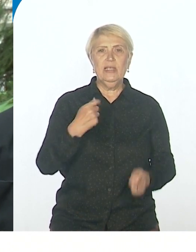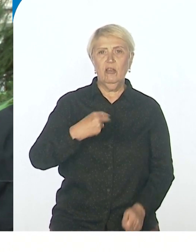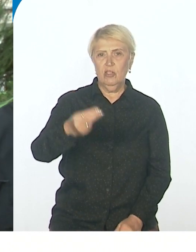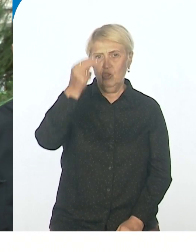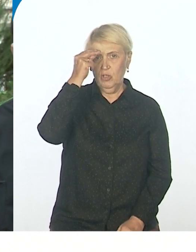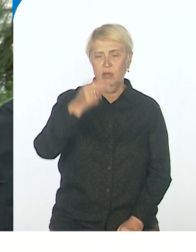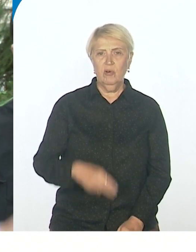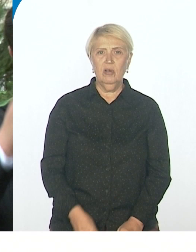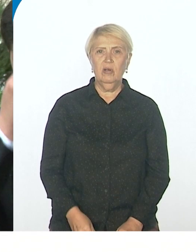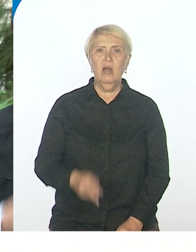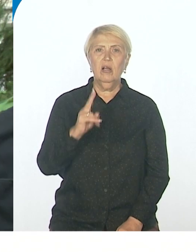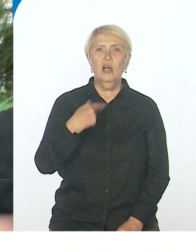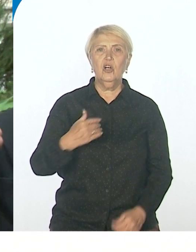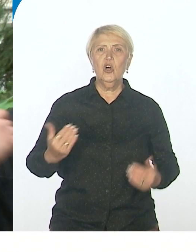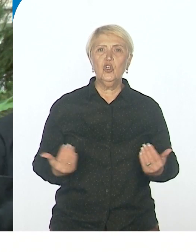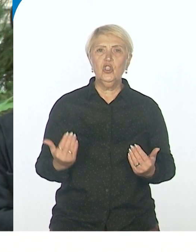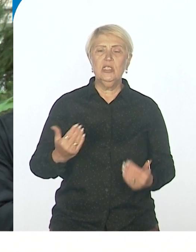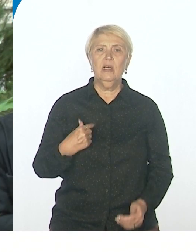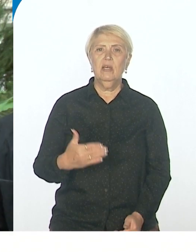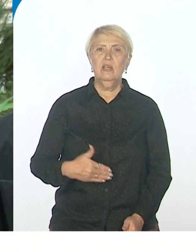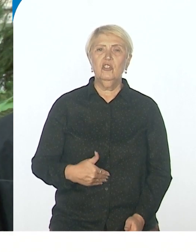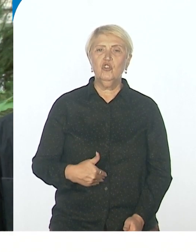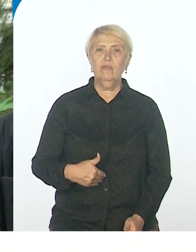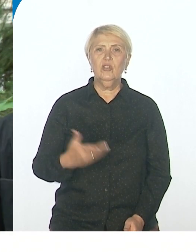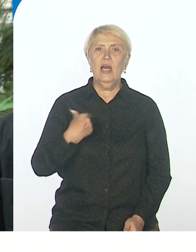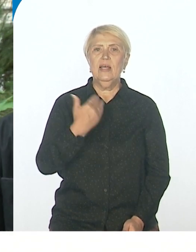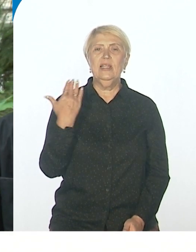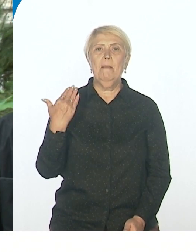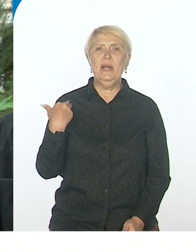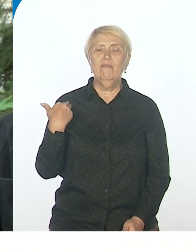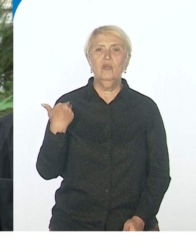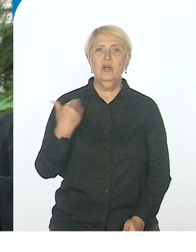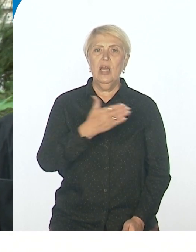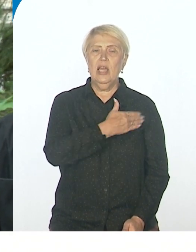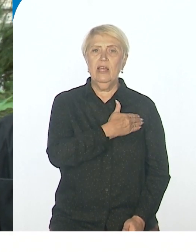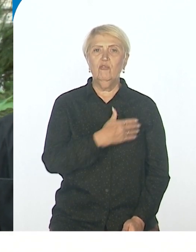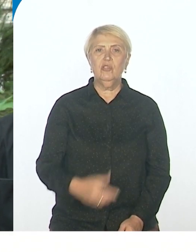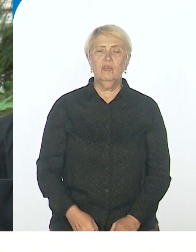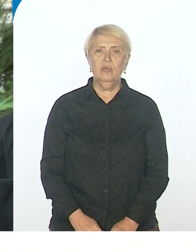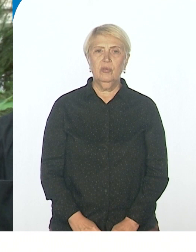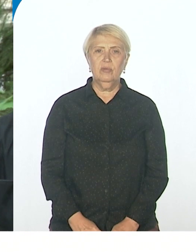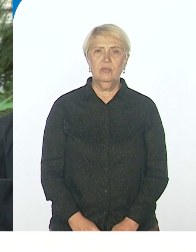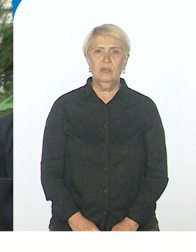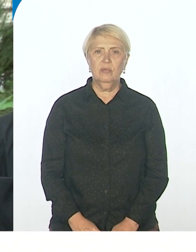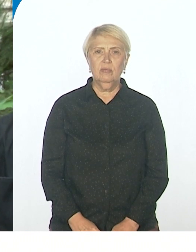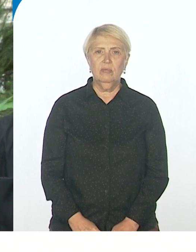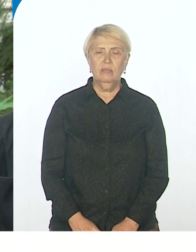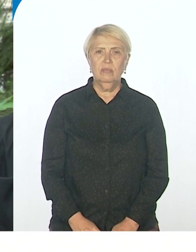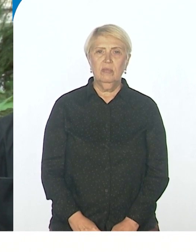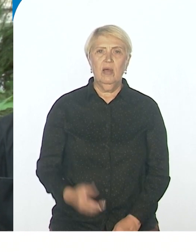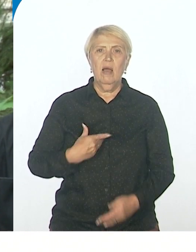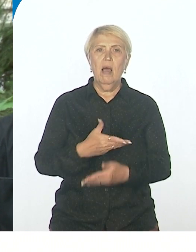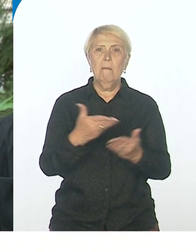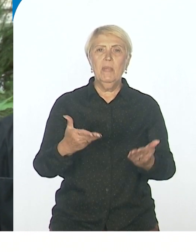как жизнь вечную, на правую и левую сторону нашего плеча, мы